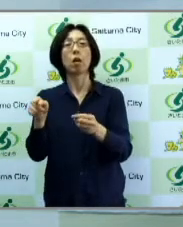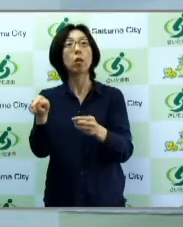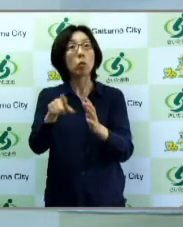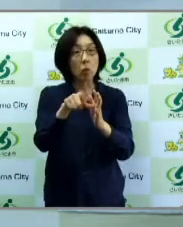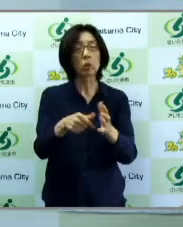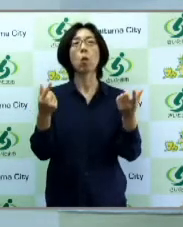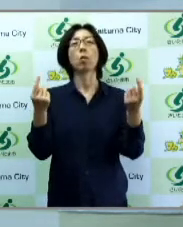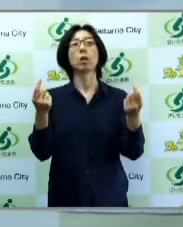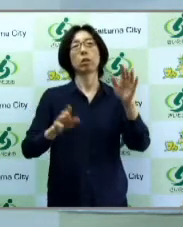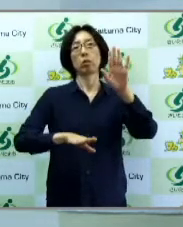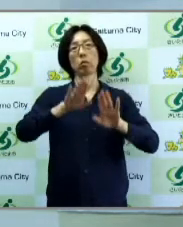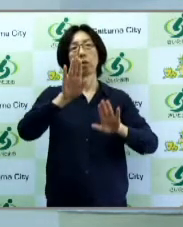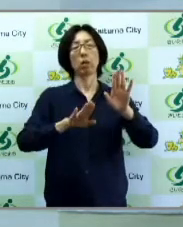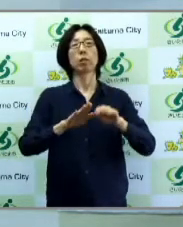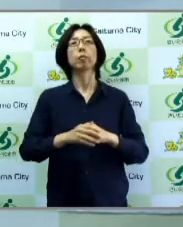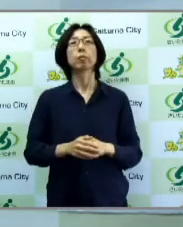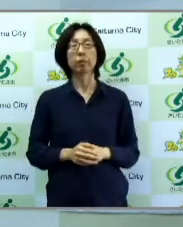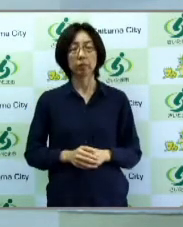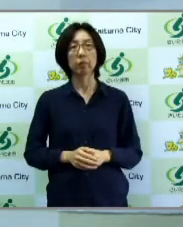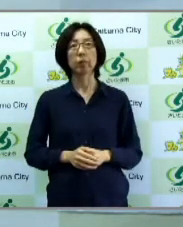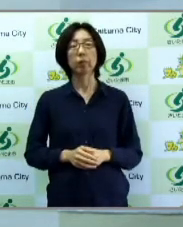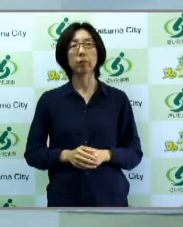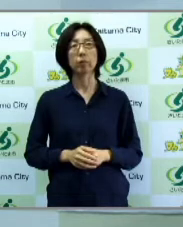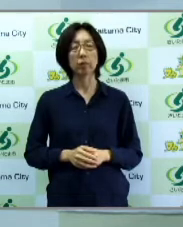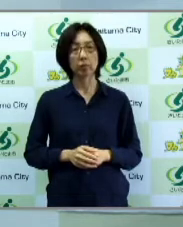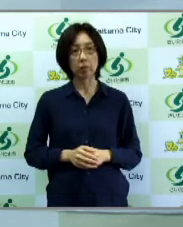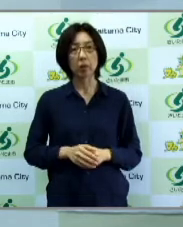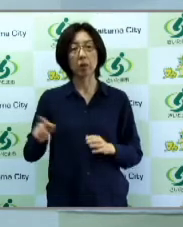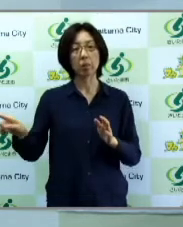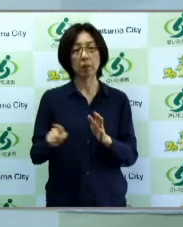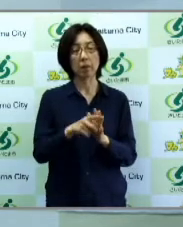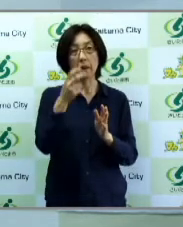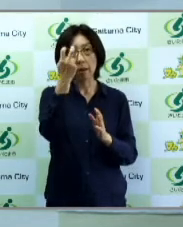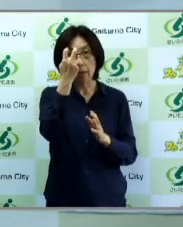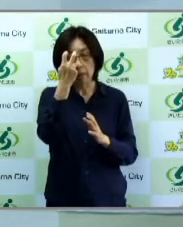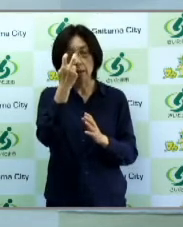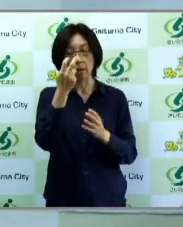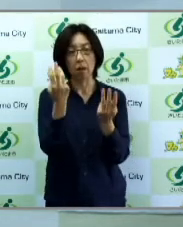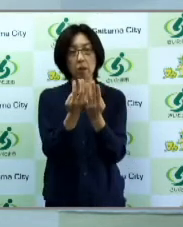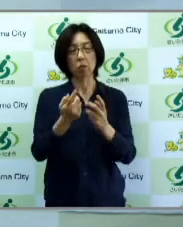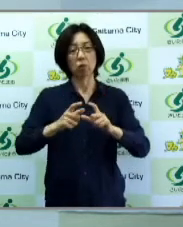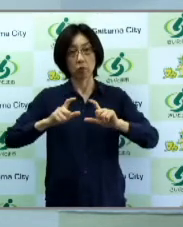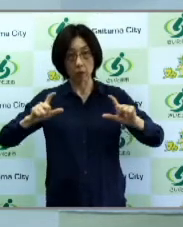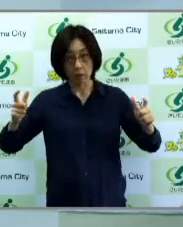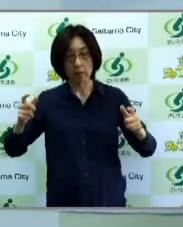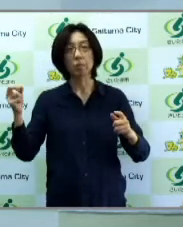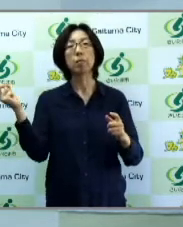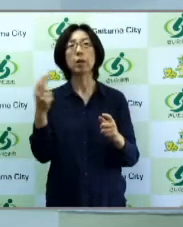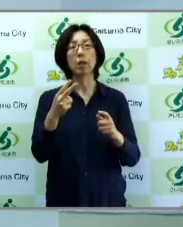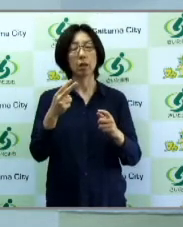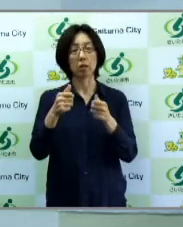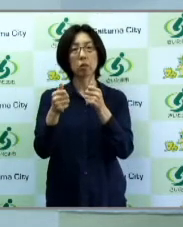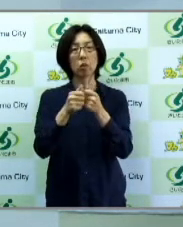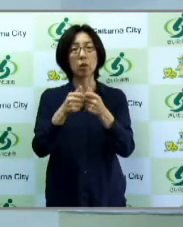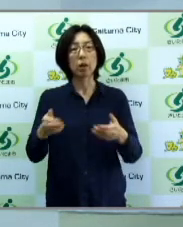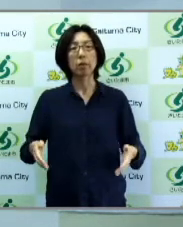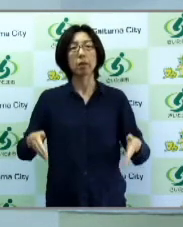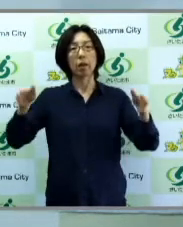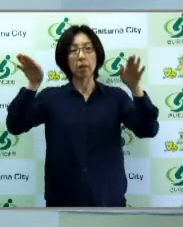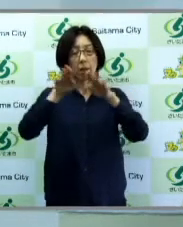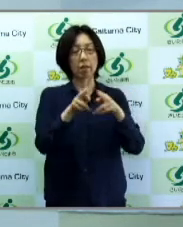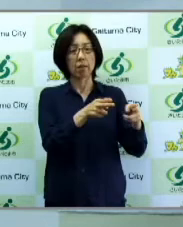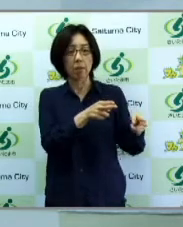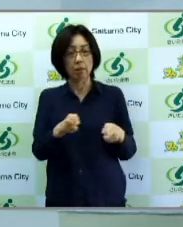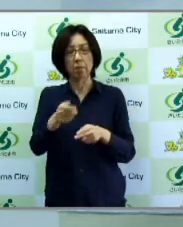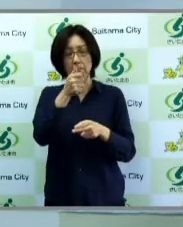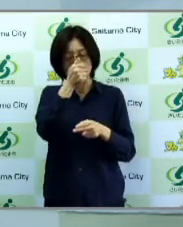査状況については、これまで検査体制の拡充や帰国者、接触者相談センターの拡充などを進めてまいり